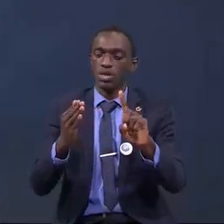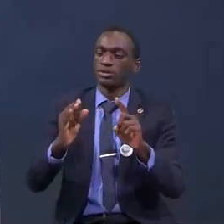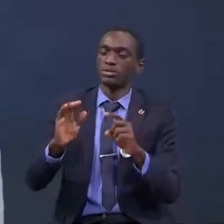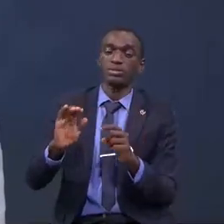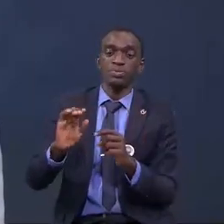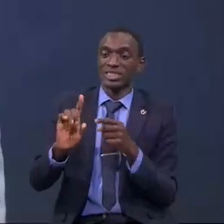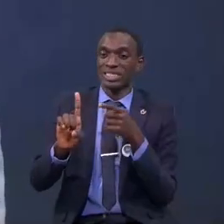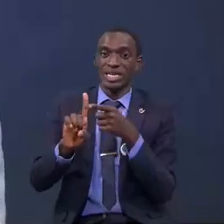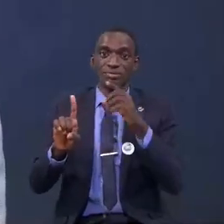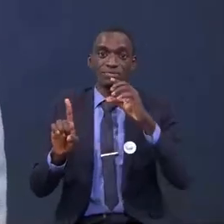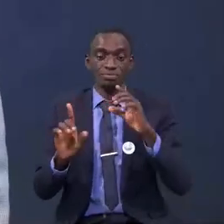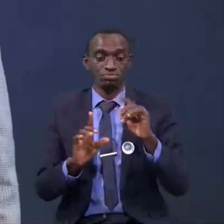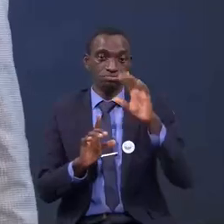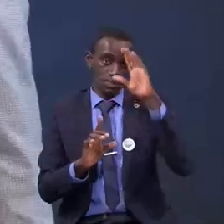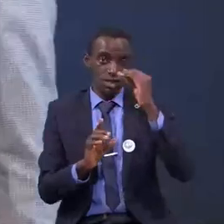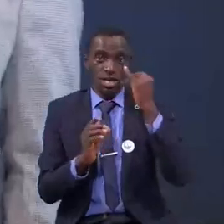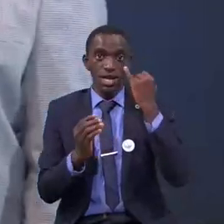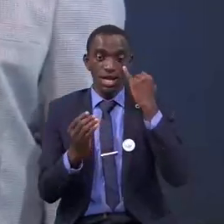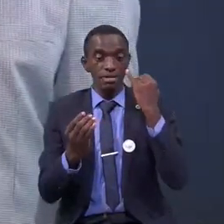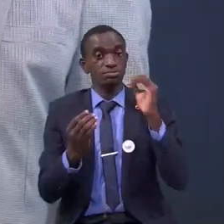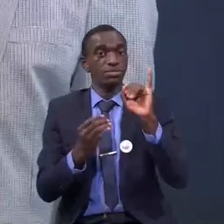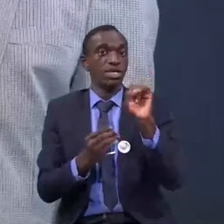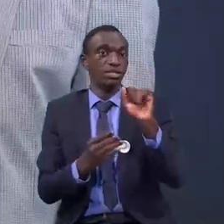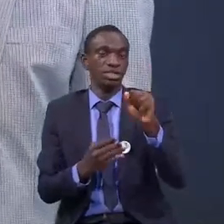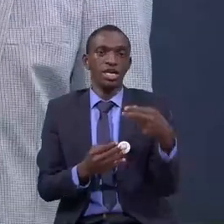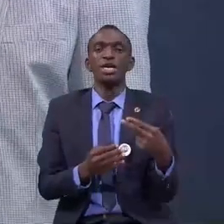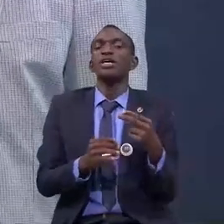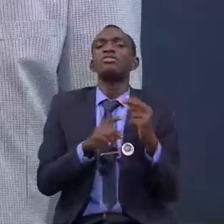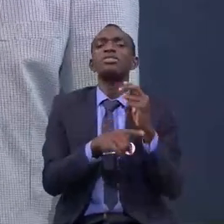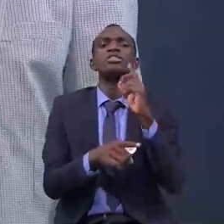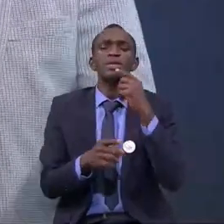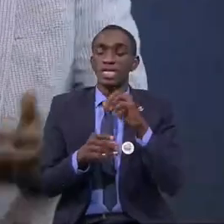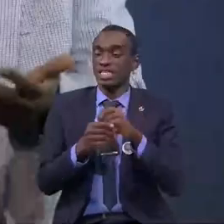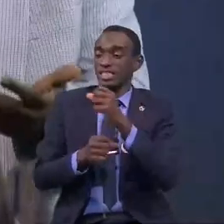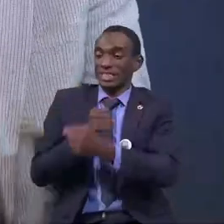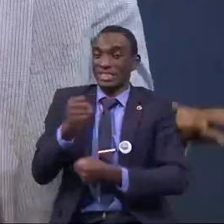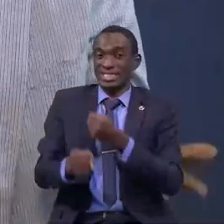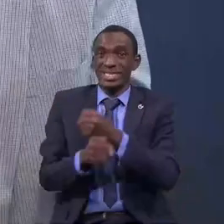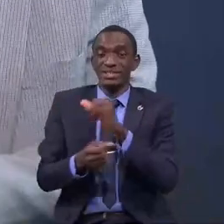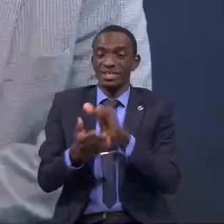Et l'histoire dit, l'année de la mort du roi Ozias.